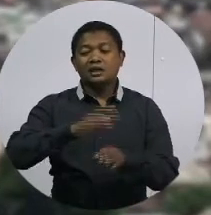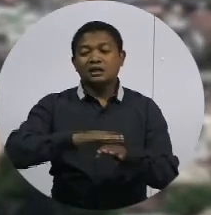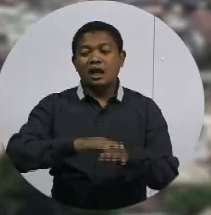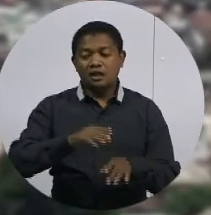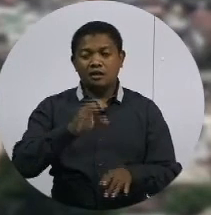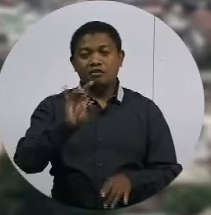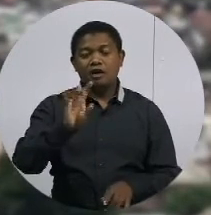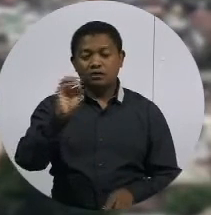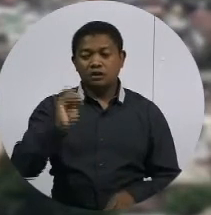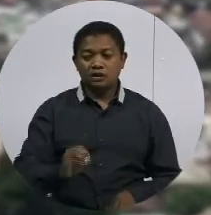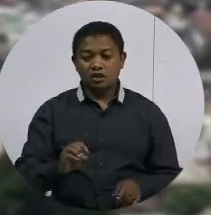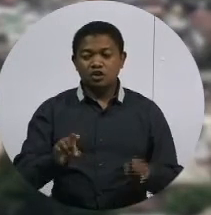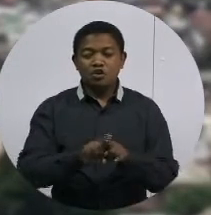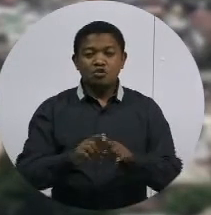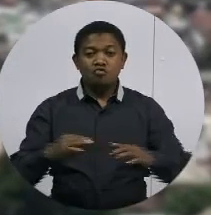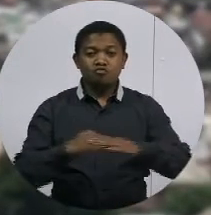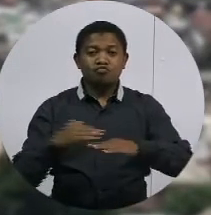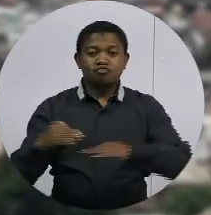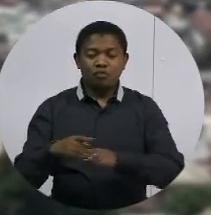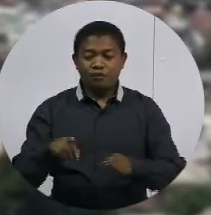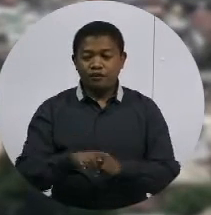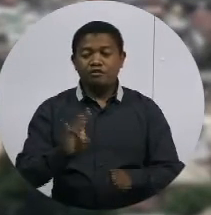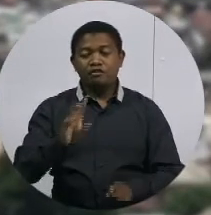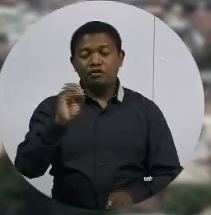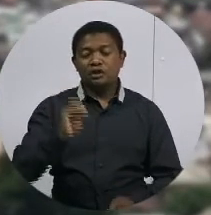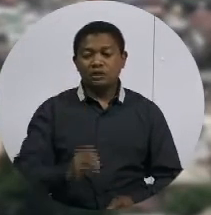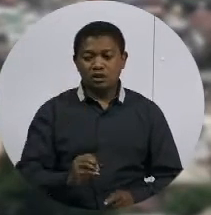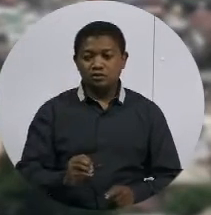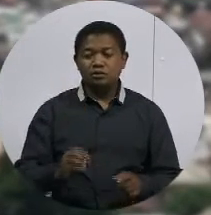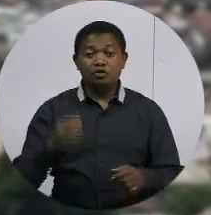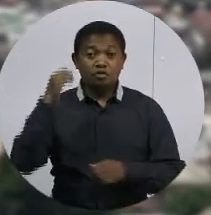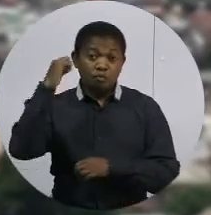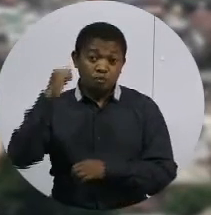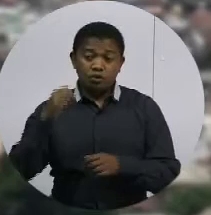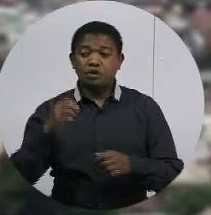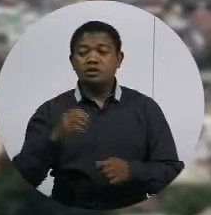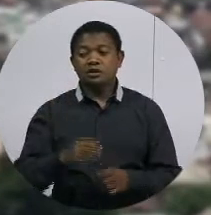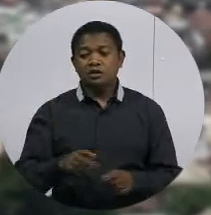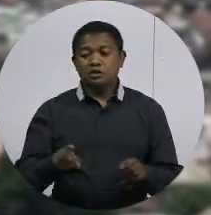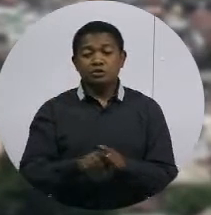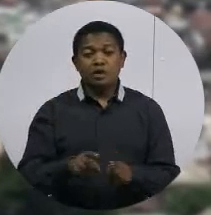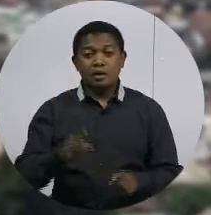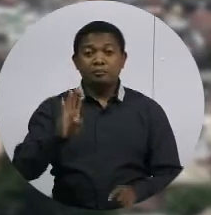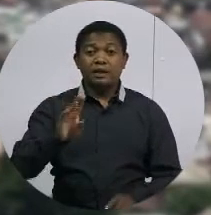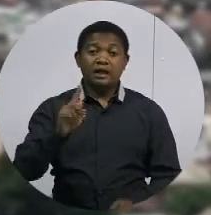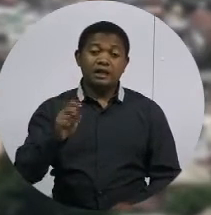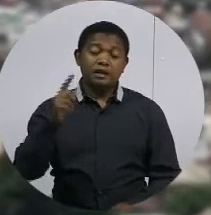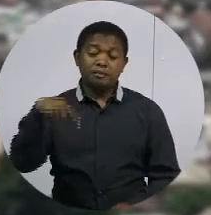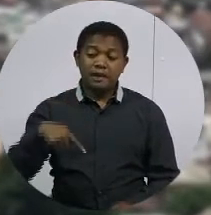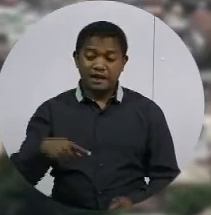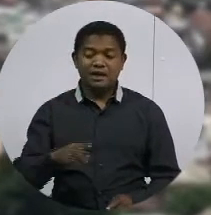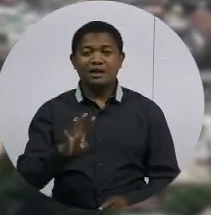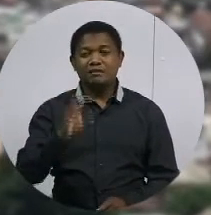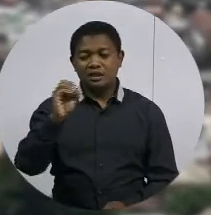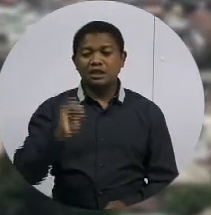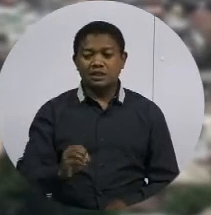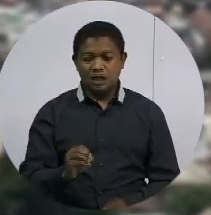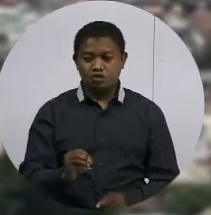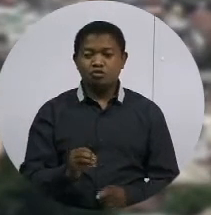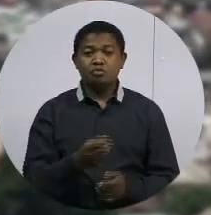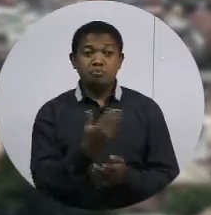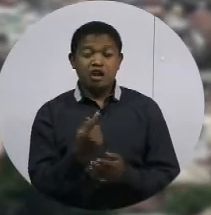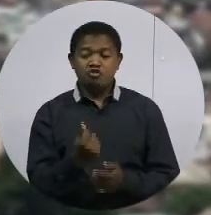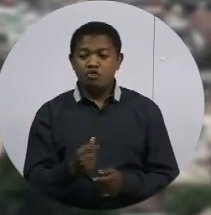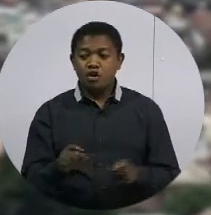800 fitaterana 700 ny taotrano sy ny asa vaventy na ny BTP 400 ary